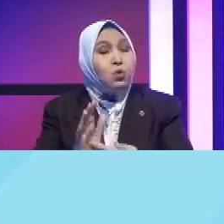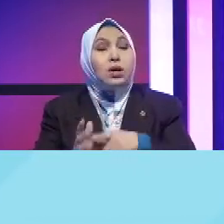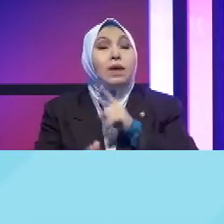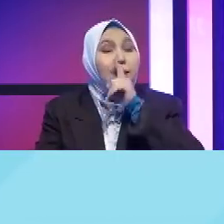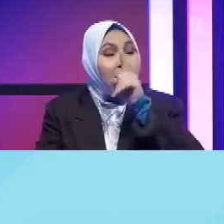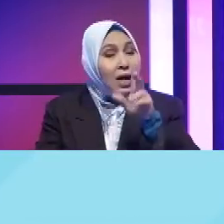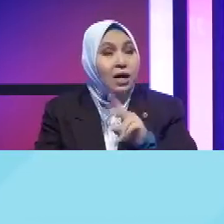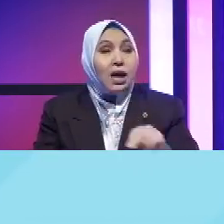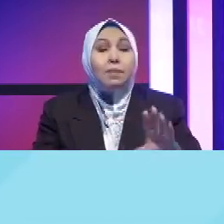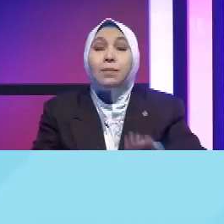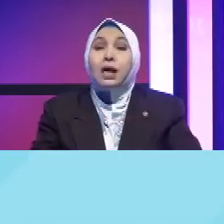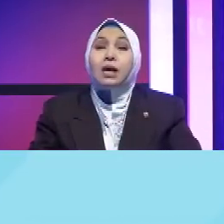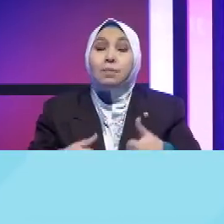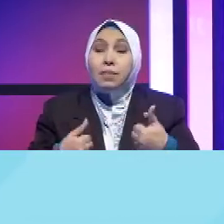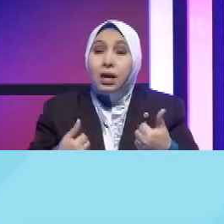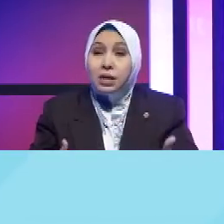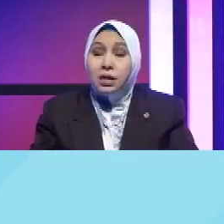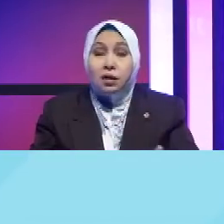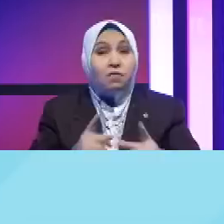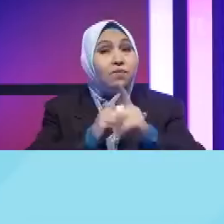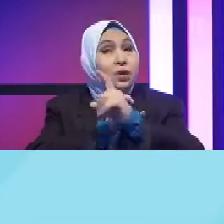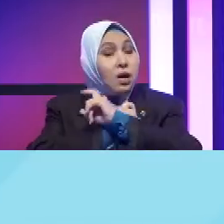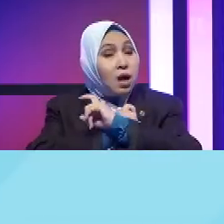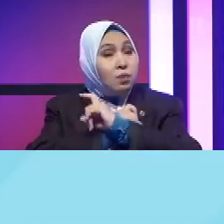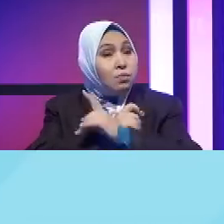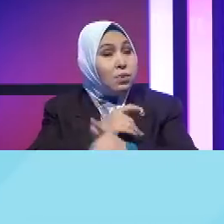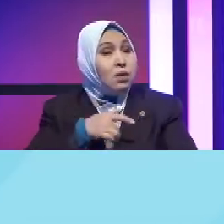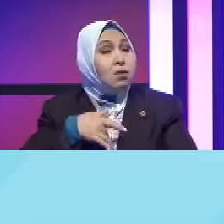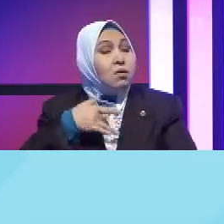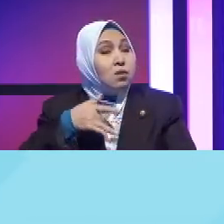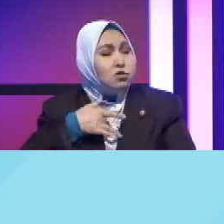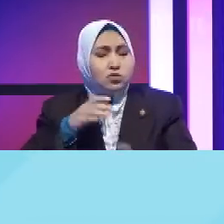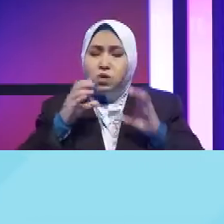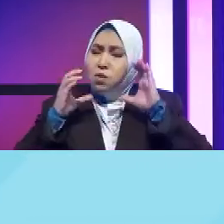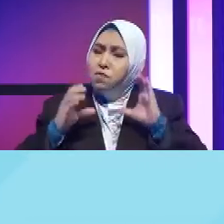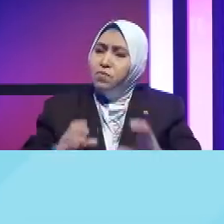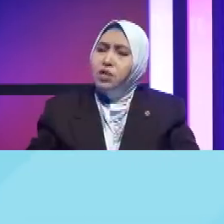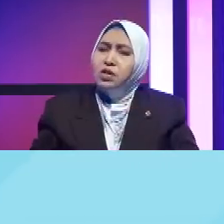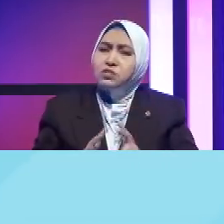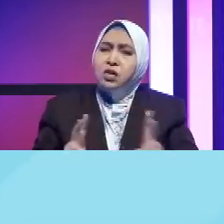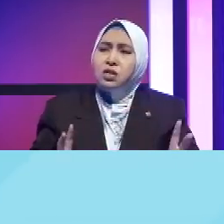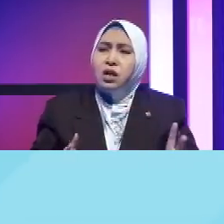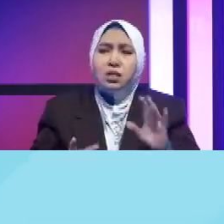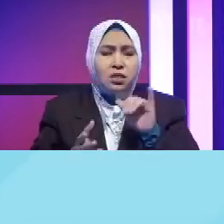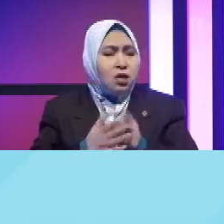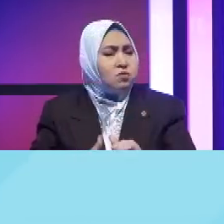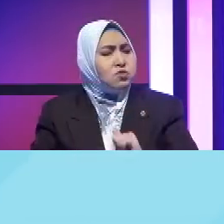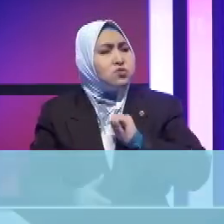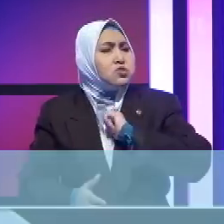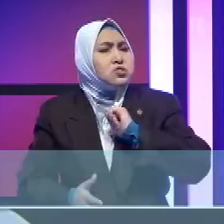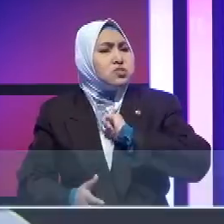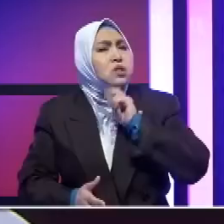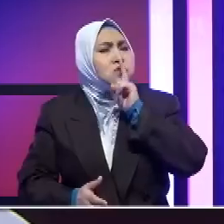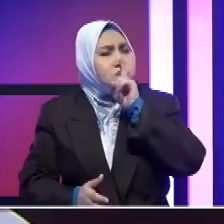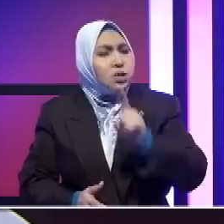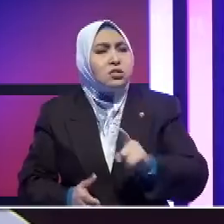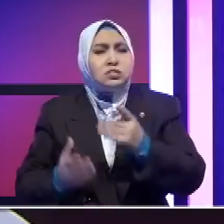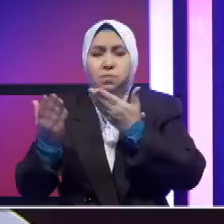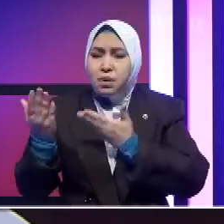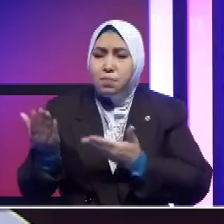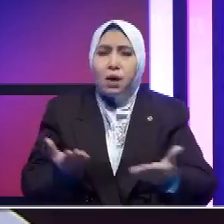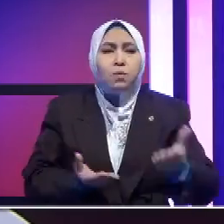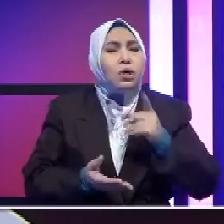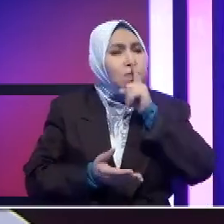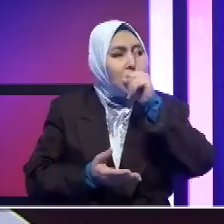Ya, bagaimana Fir'aun merasakan confident sangat bahawa beliaulah sebenarnya yang membawa